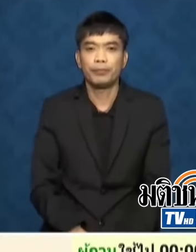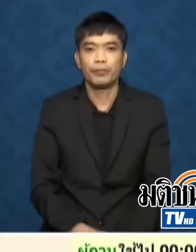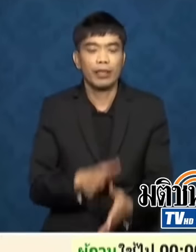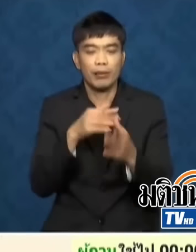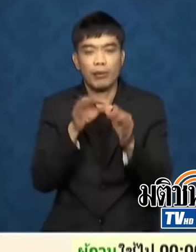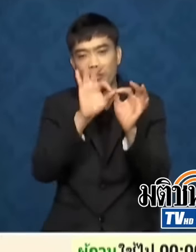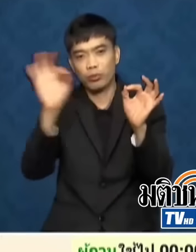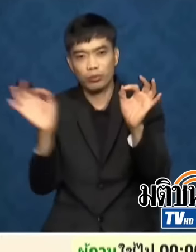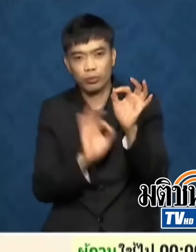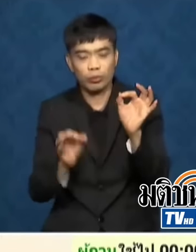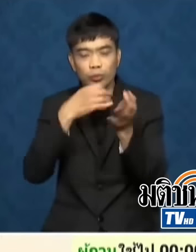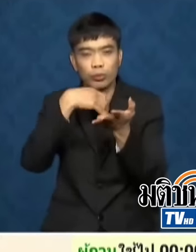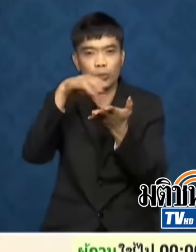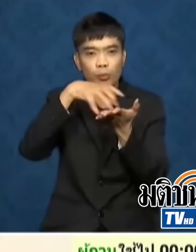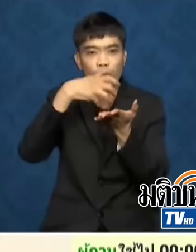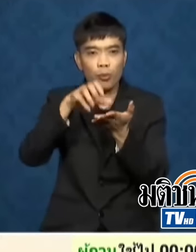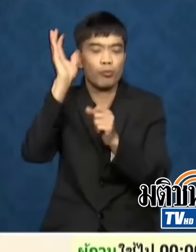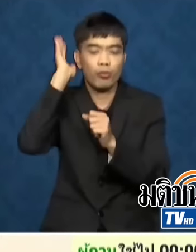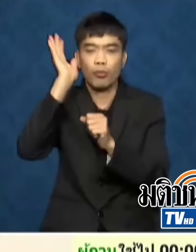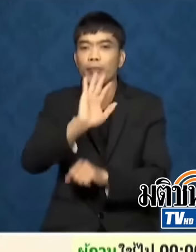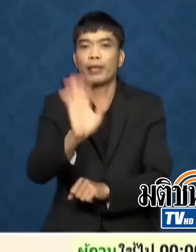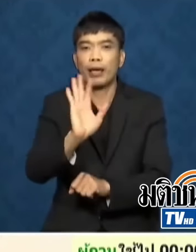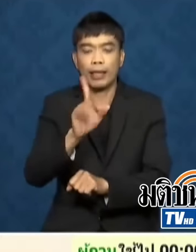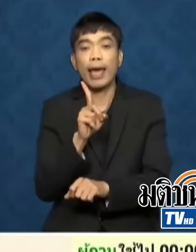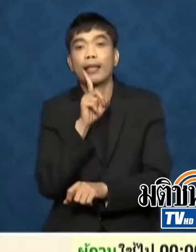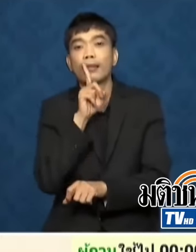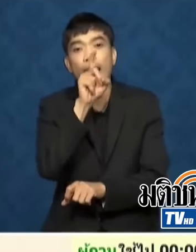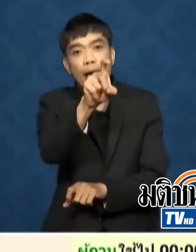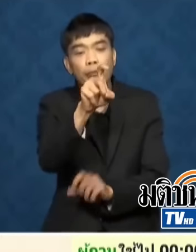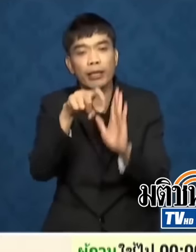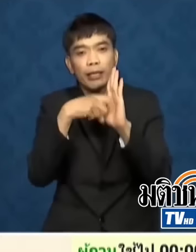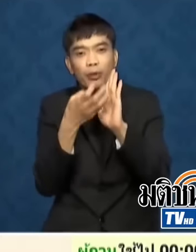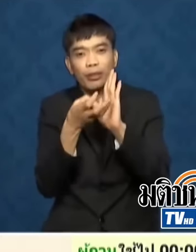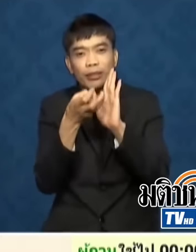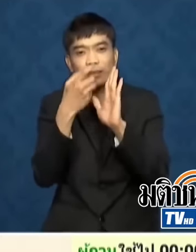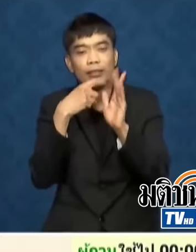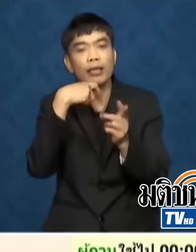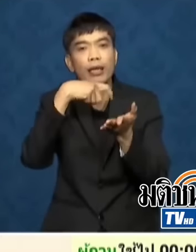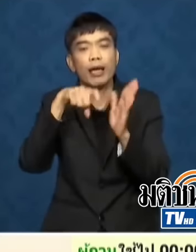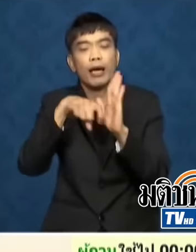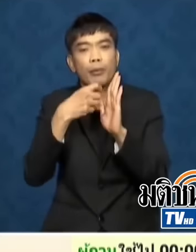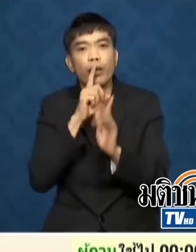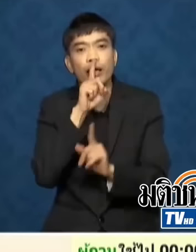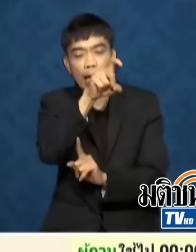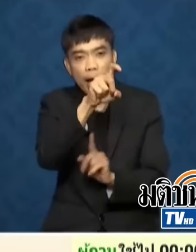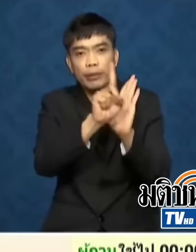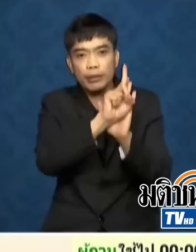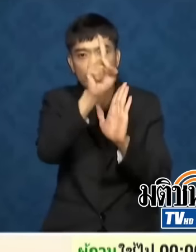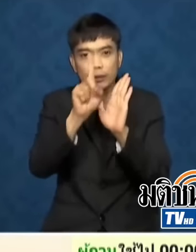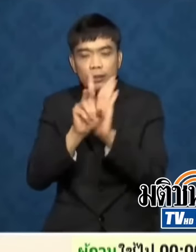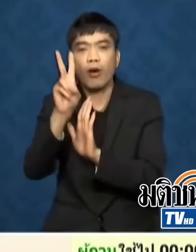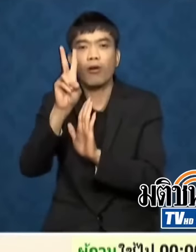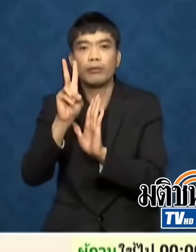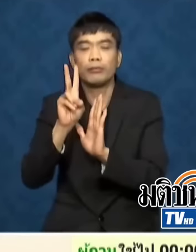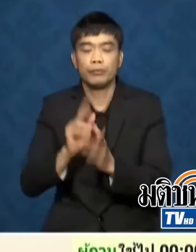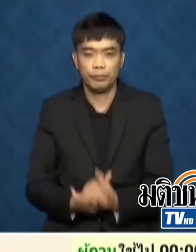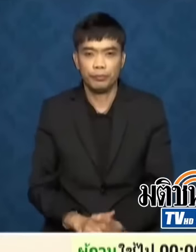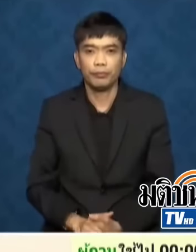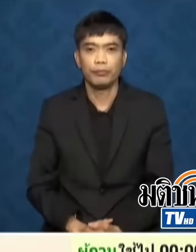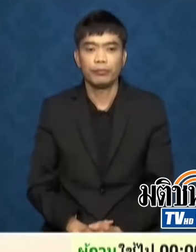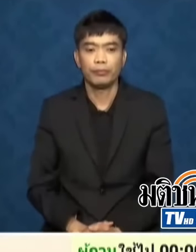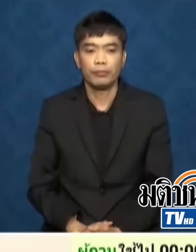หรือบรรยายนะครับอันนี้เพื่อความเข้าใจท่านจะถามได้ครั้งแรกและถ้าติดใจถามได้ครั้งที่สองครับเชิญครับ